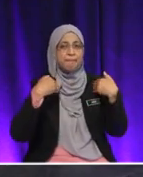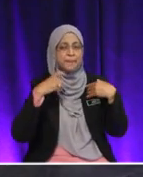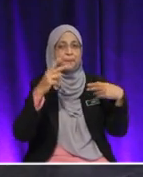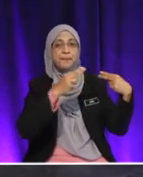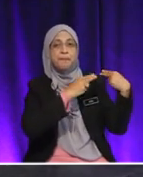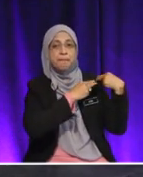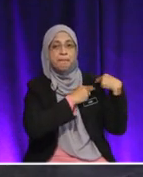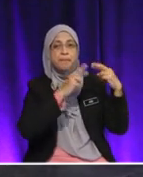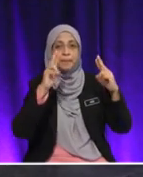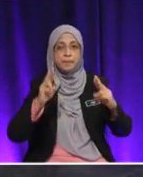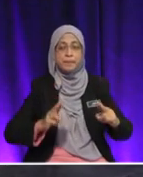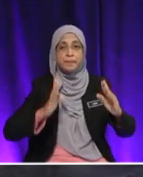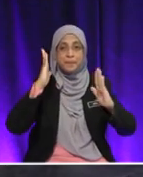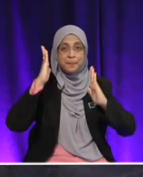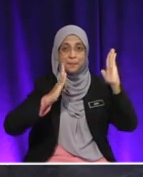rakyat